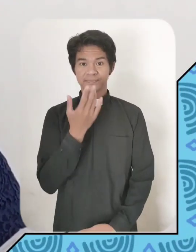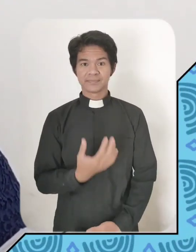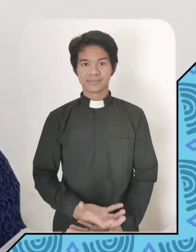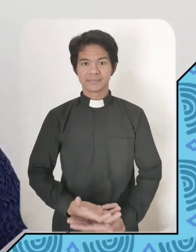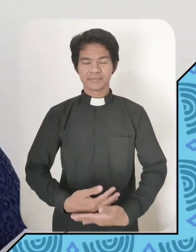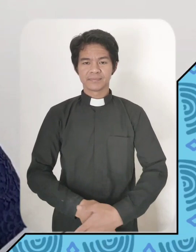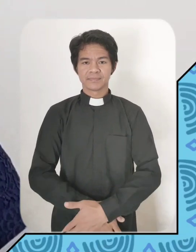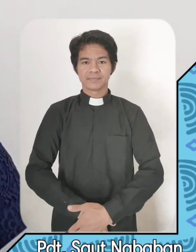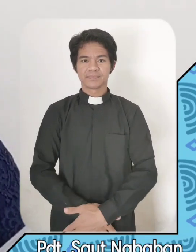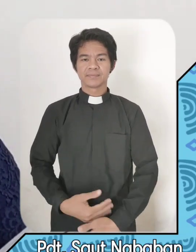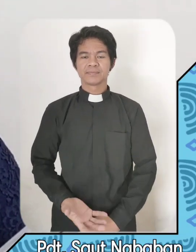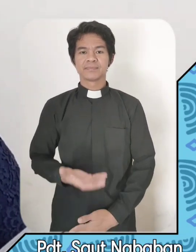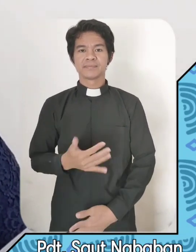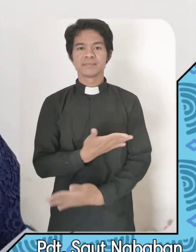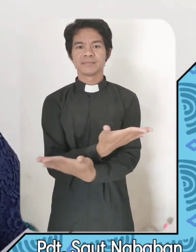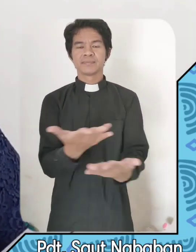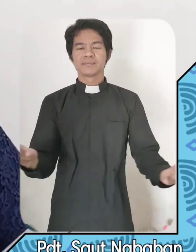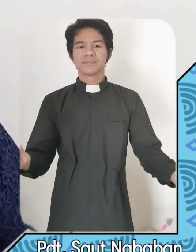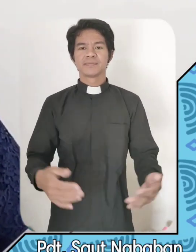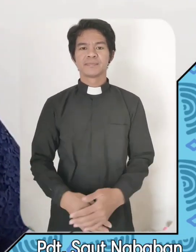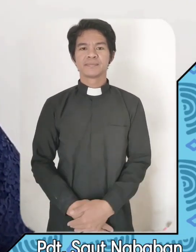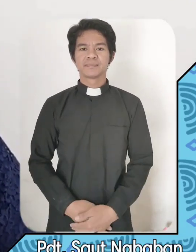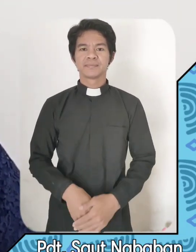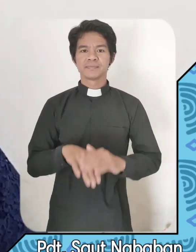Selamat Paskah buat kita semuanya.